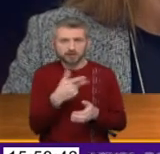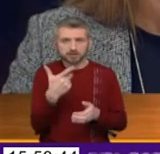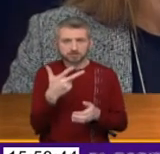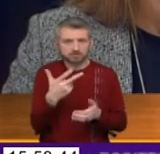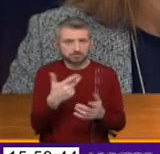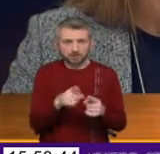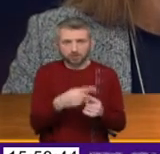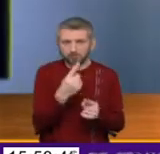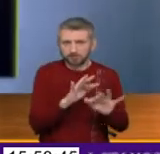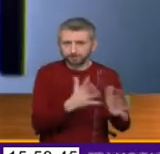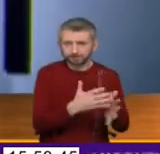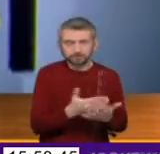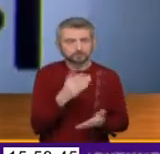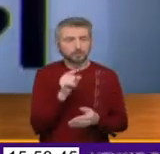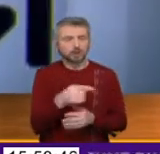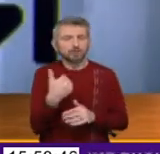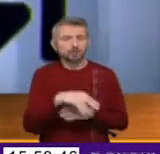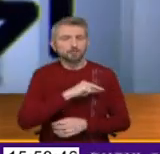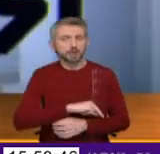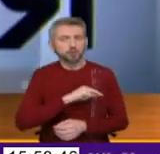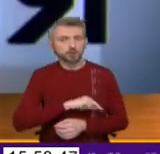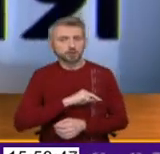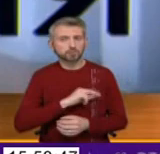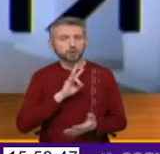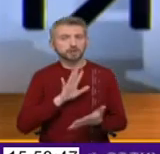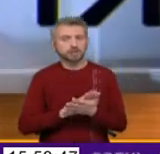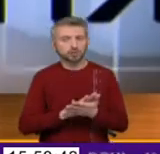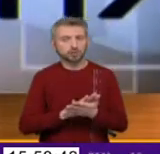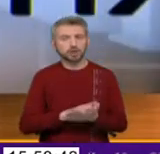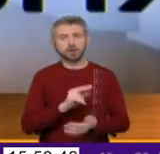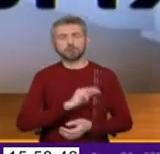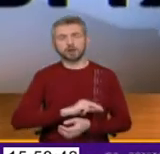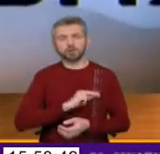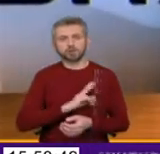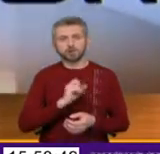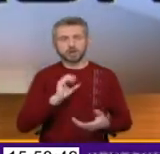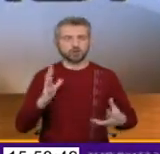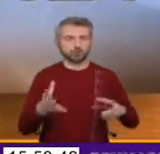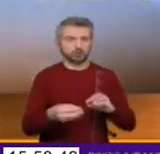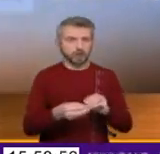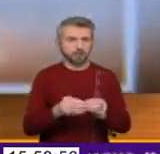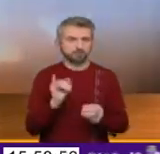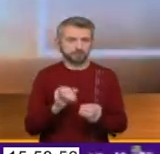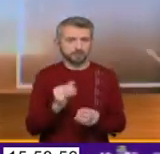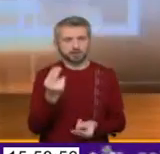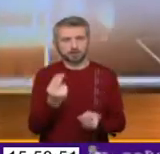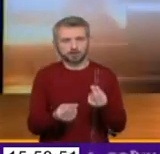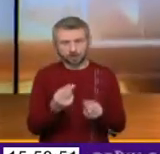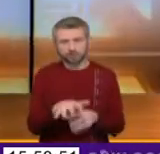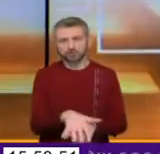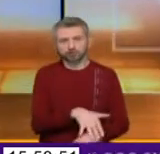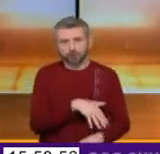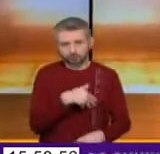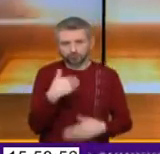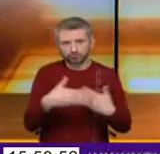– це одна історія. Якщо ти вже працюєш постійно, працюєш на результат і граєш вдовгу, тобто